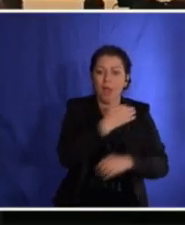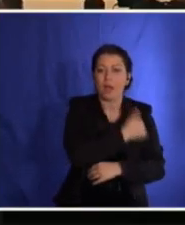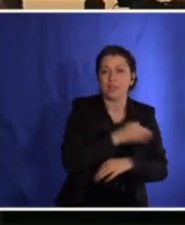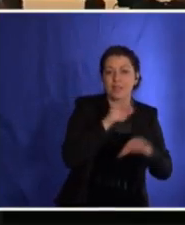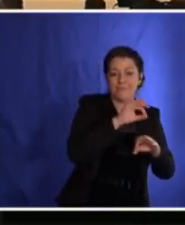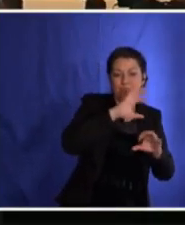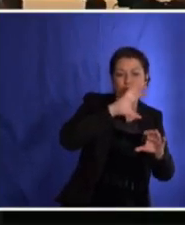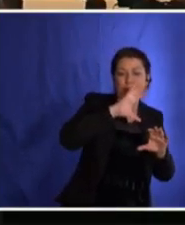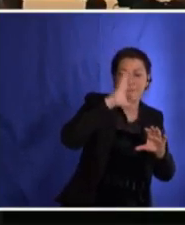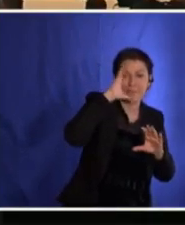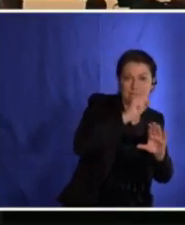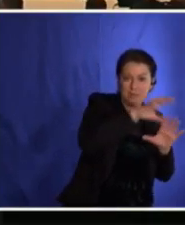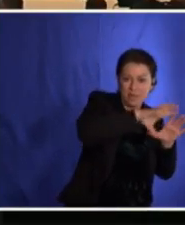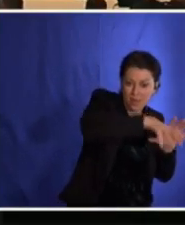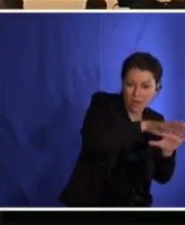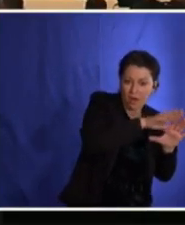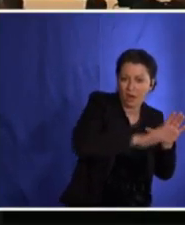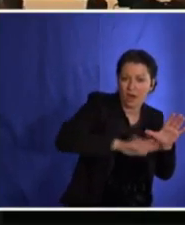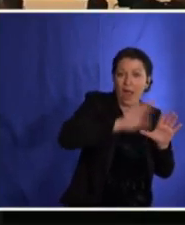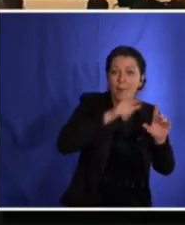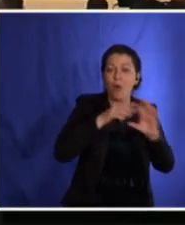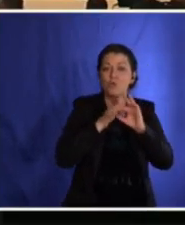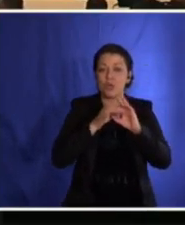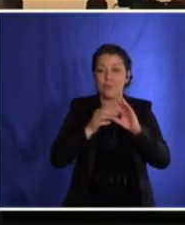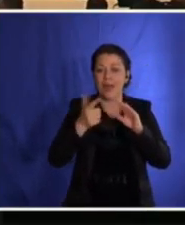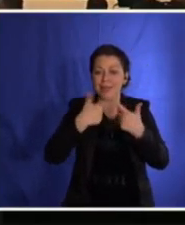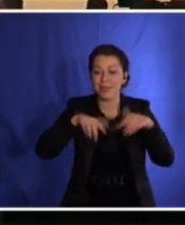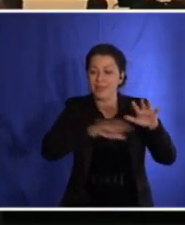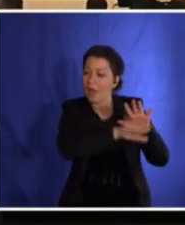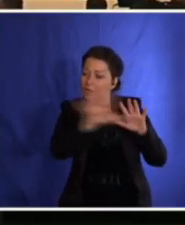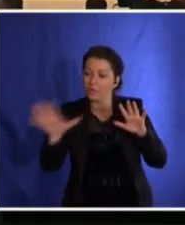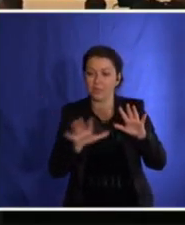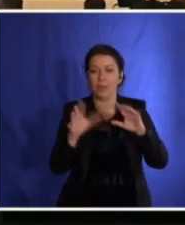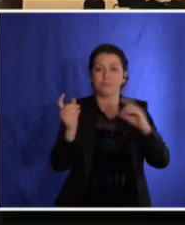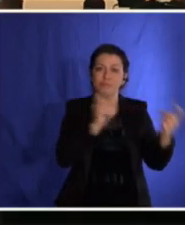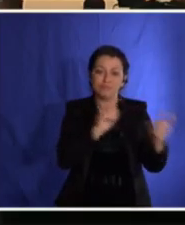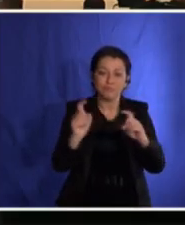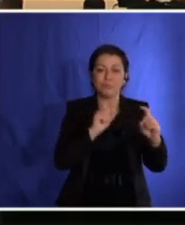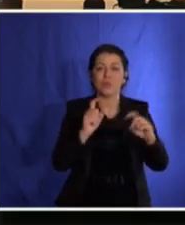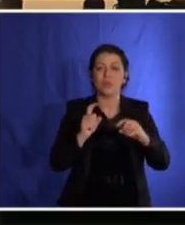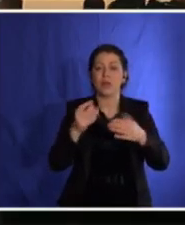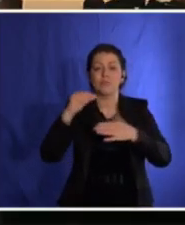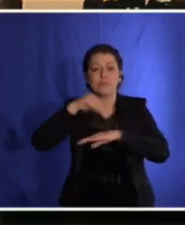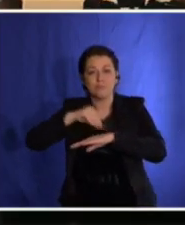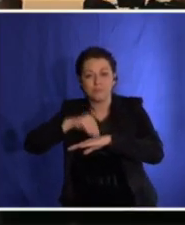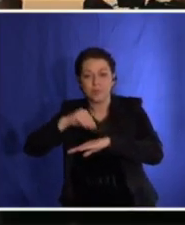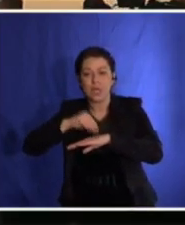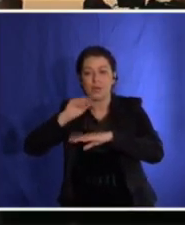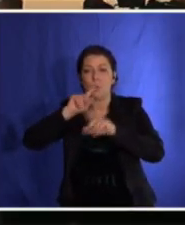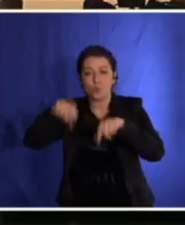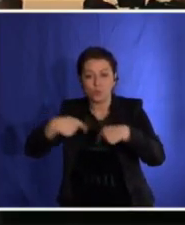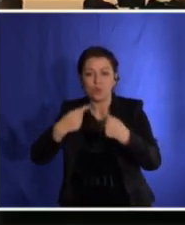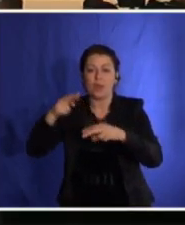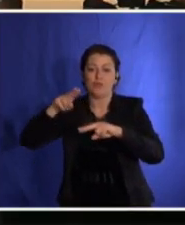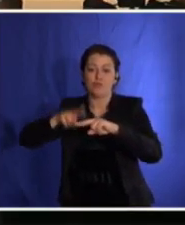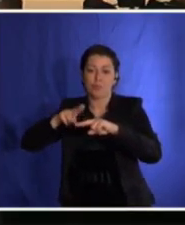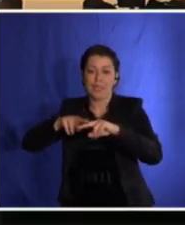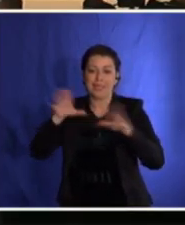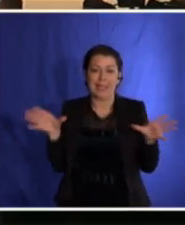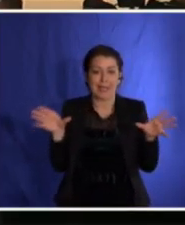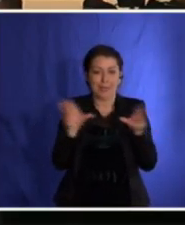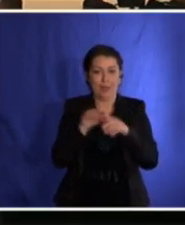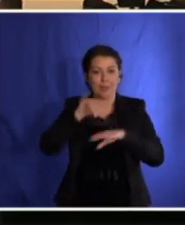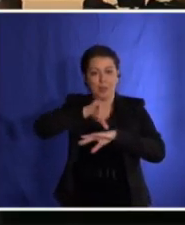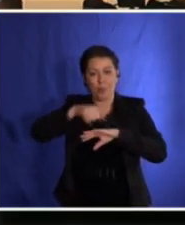Seite aber auch für das Land zu diskutieren, zu deponieren und dann einfließen zu lassen in unser gemeinsames Projekt, in